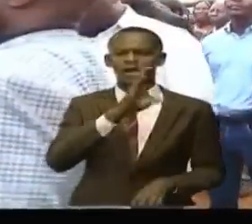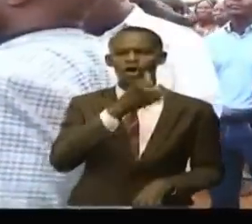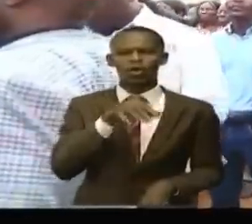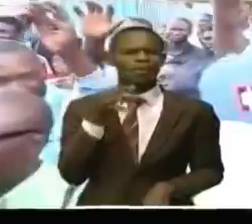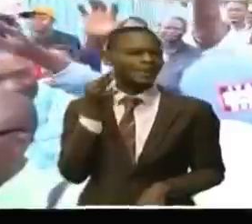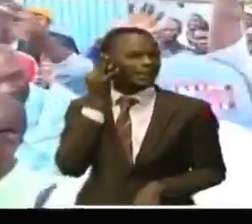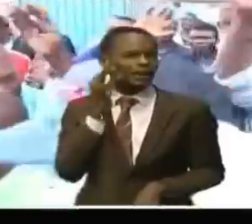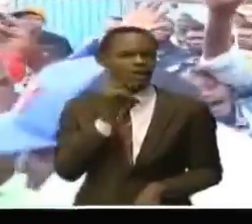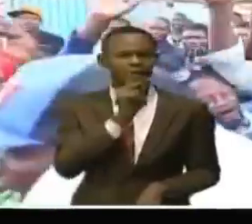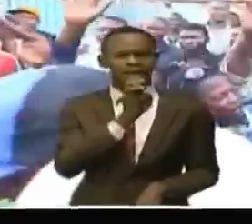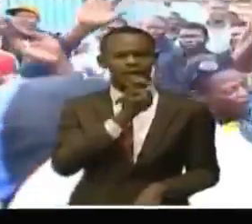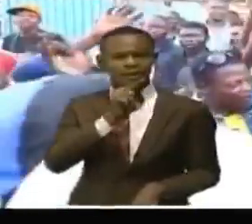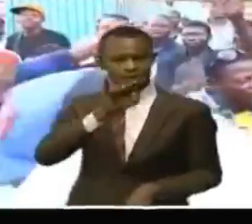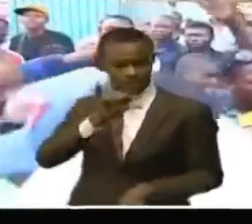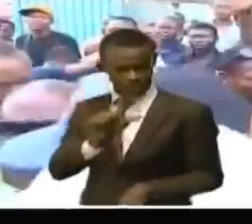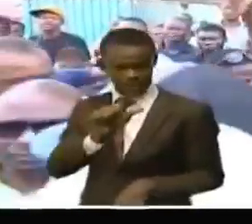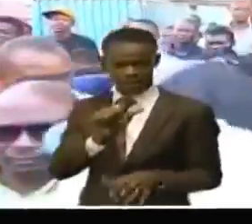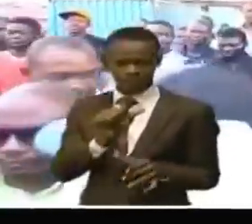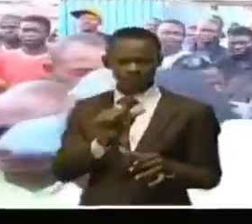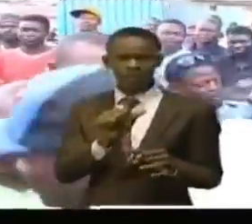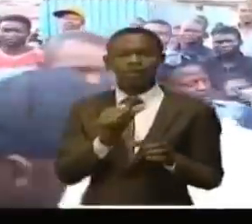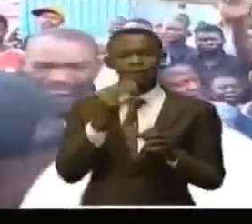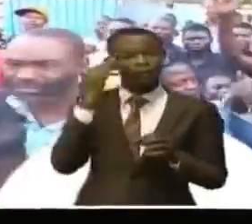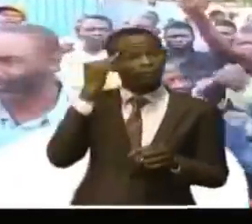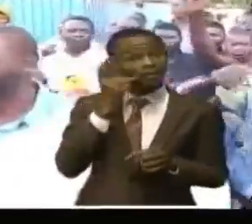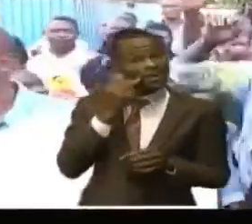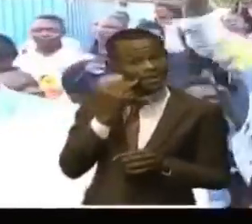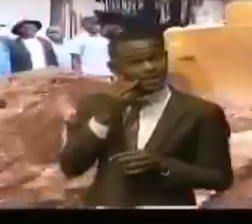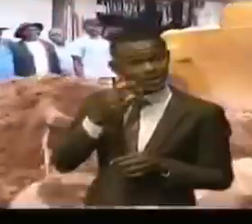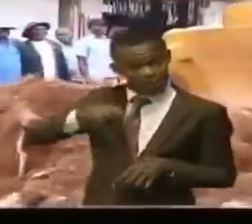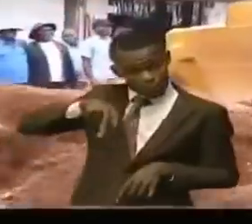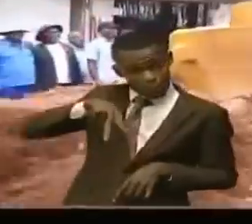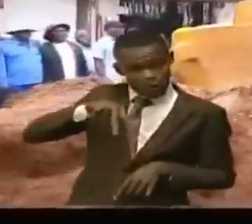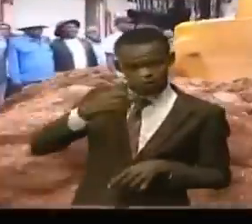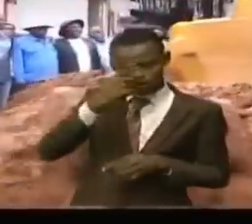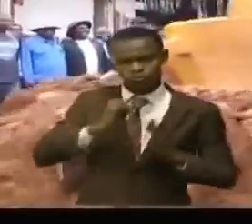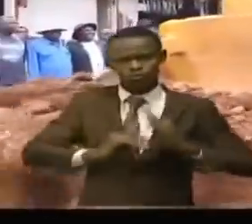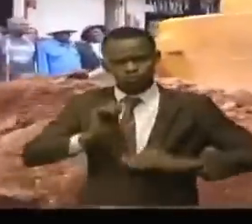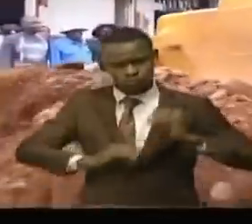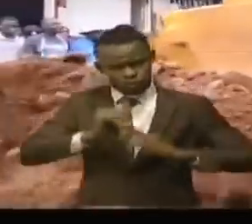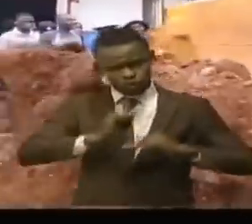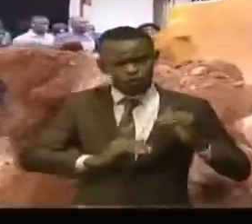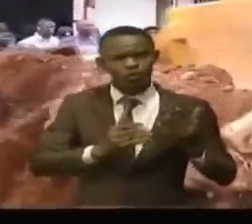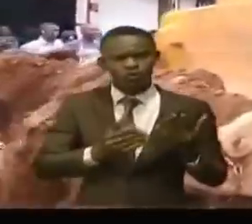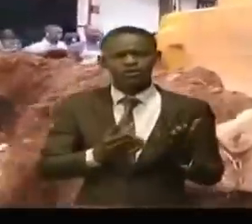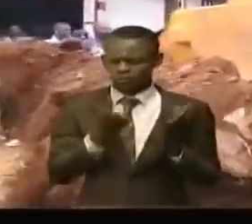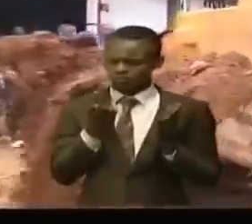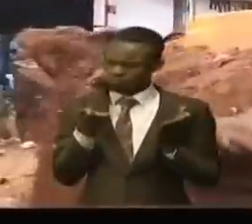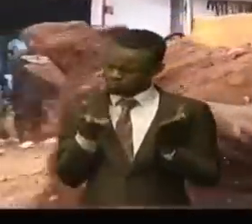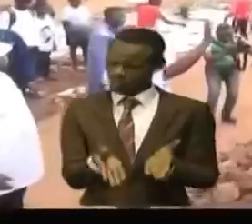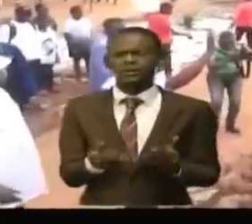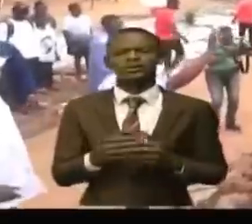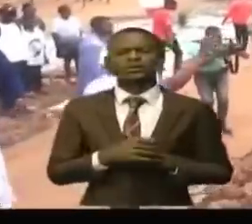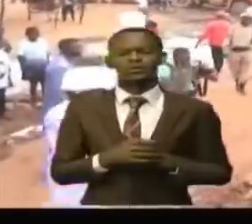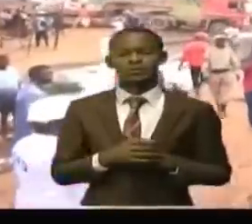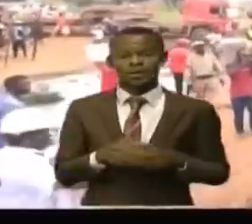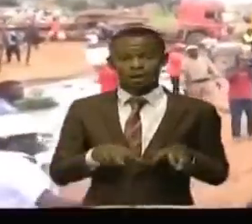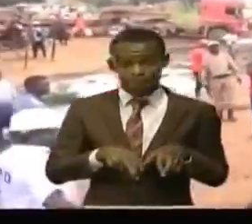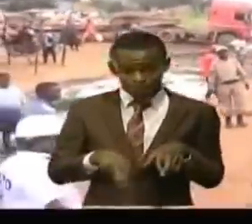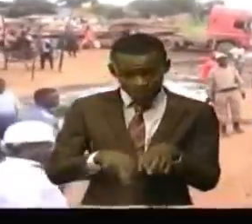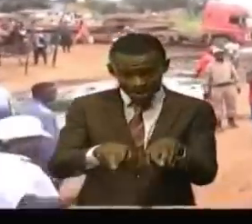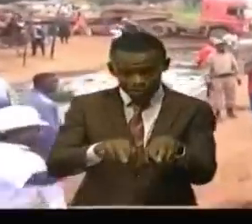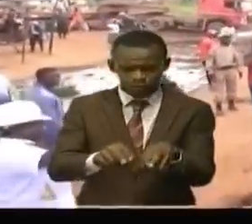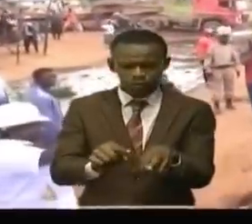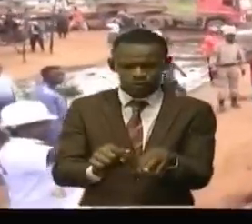et de la population, témoin de la réalisation du projet de développement. Ces routes qui seront construites dans tous les territoires et villes